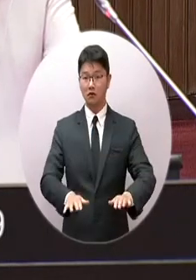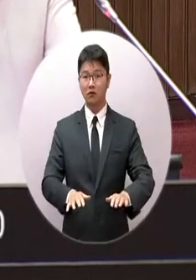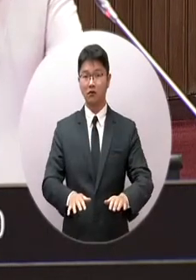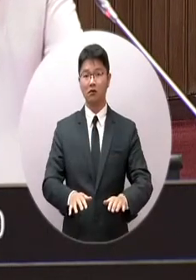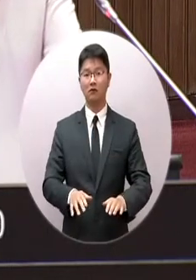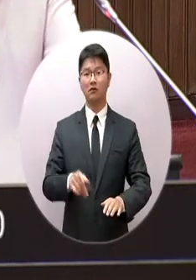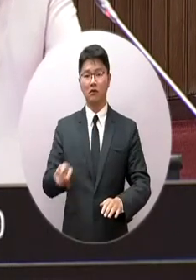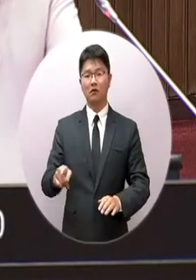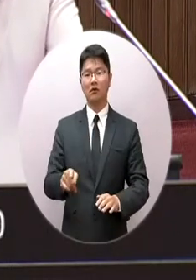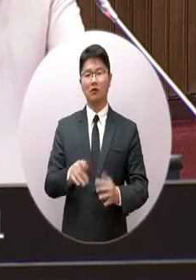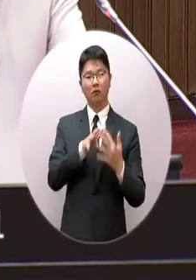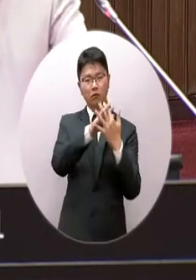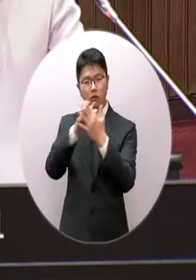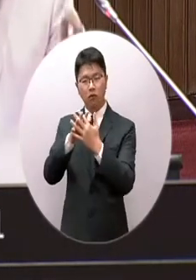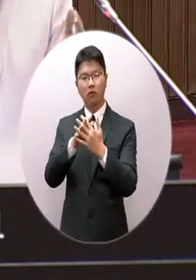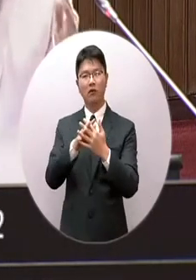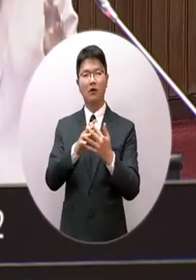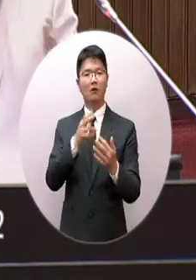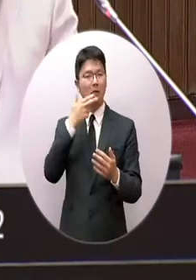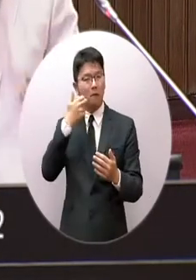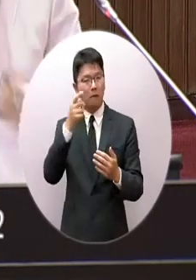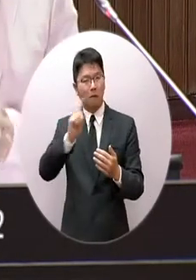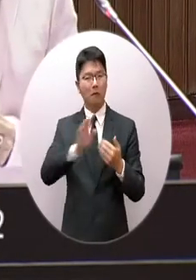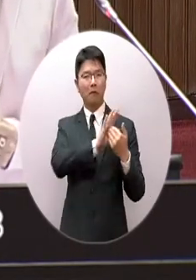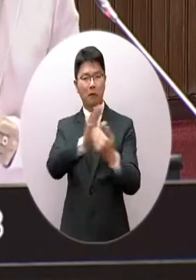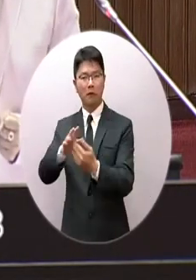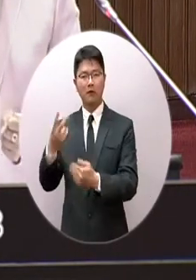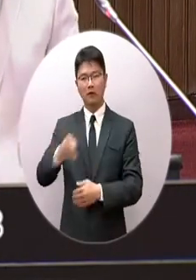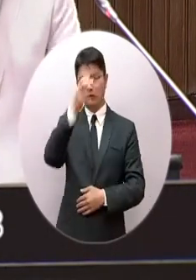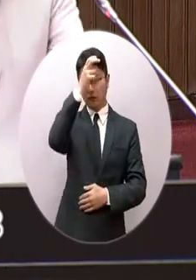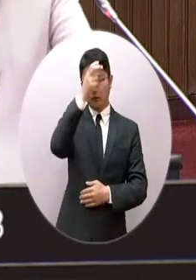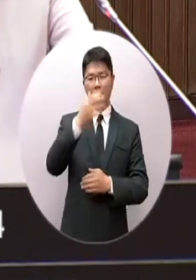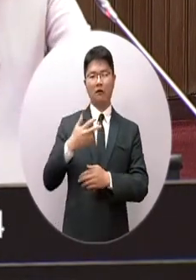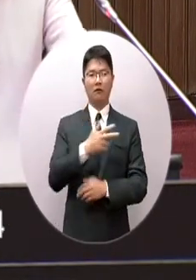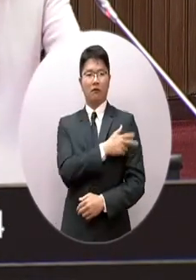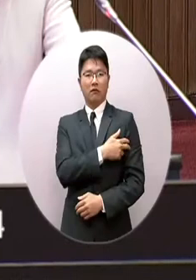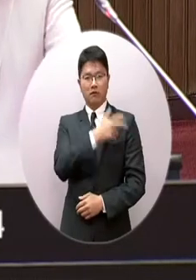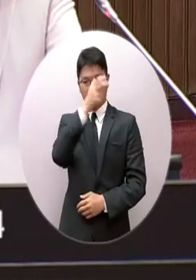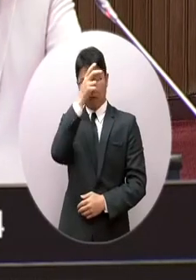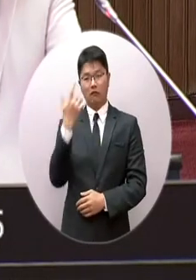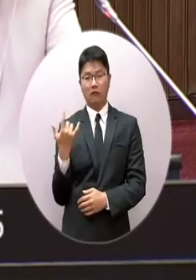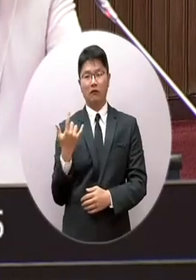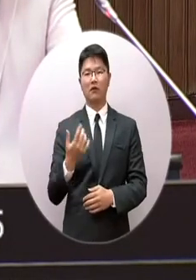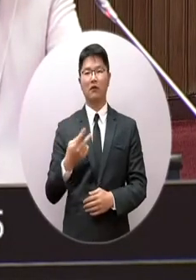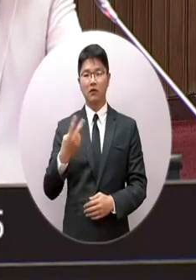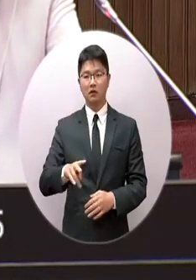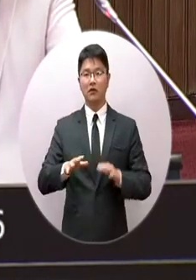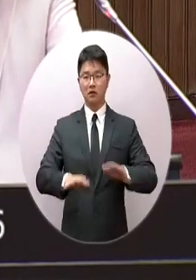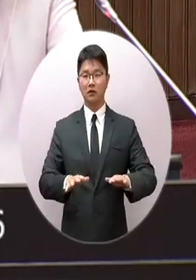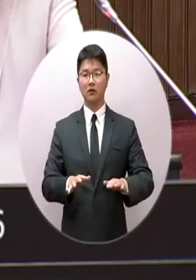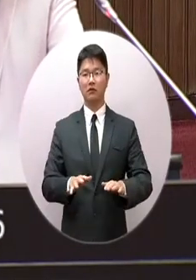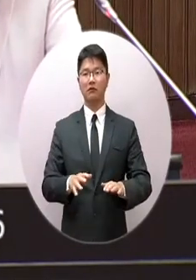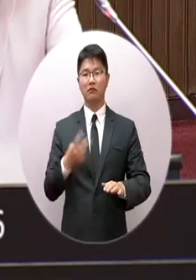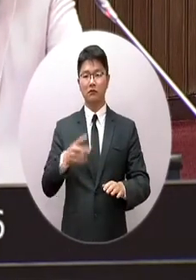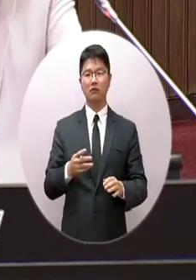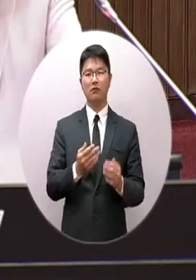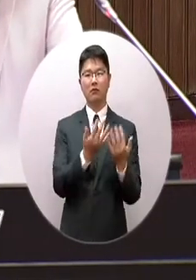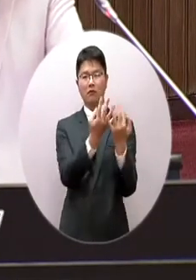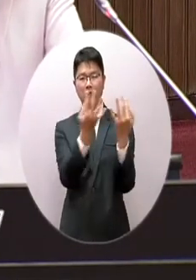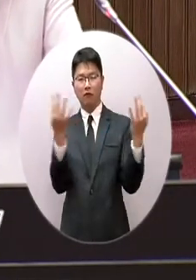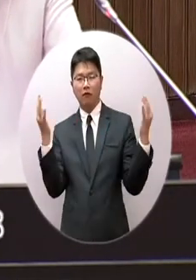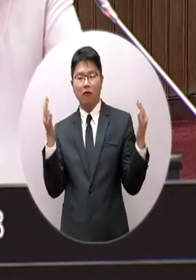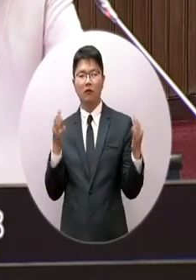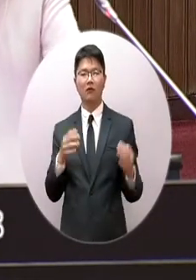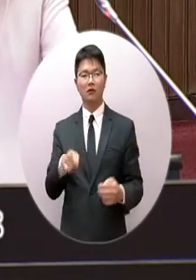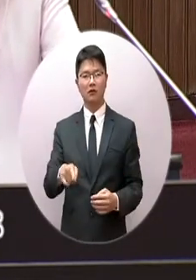是拒马、刘志网跟我们辛苦加班的警察，还有现在进步到警官为敌，这样子去跟